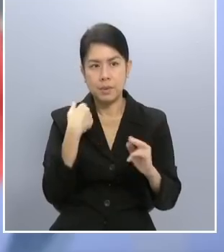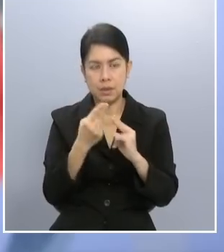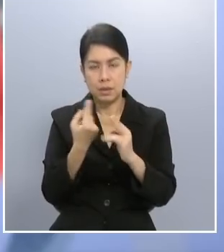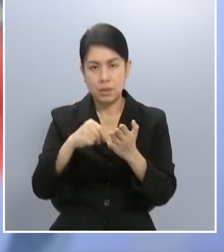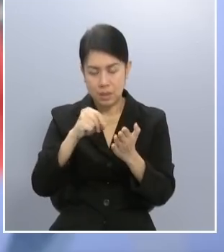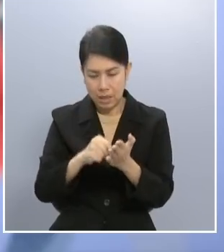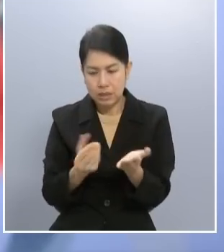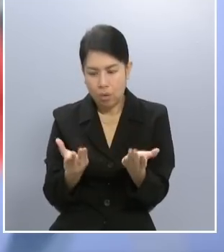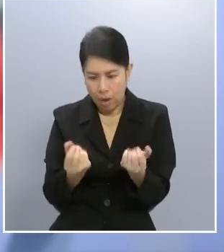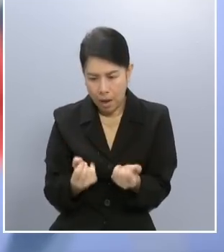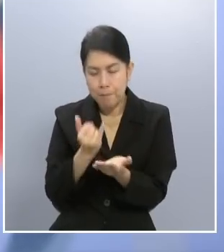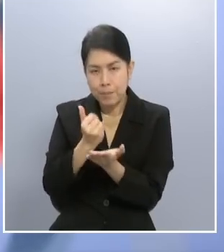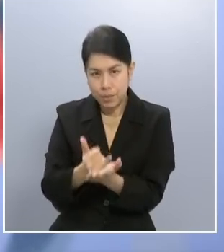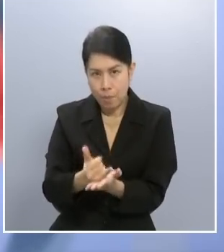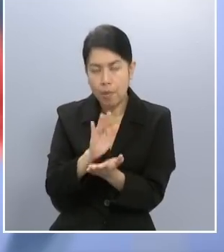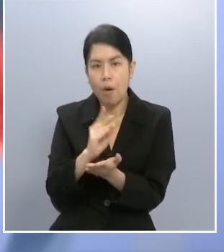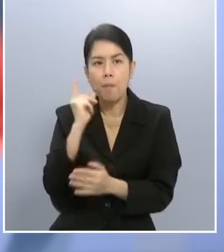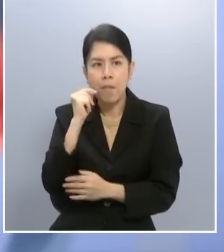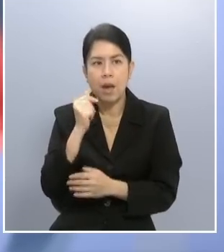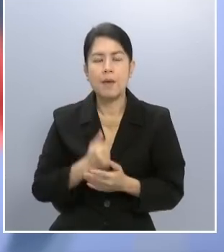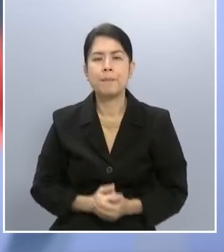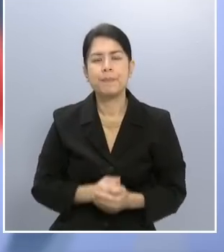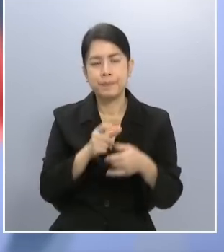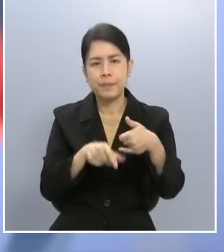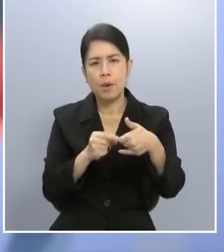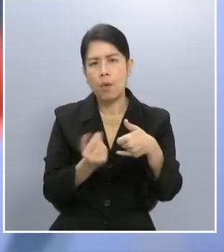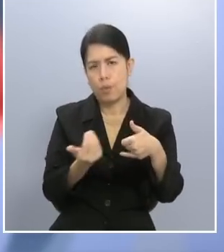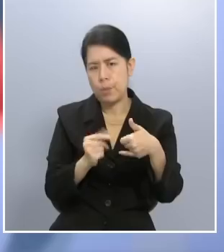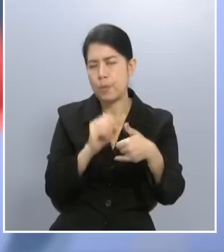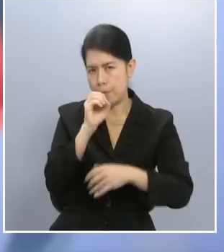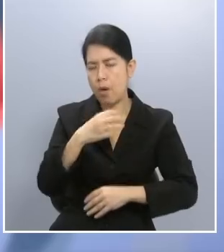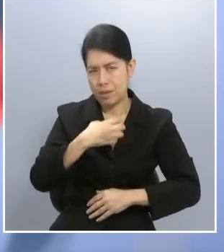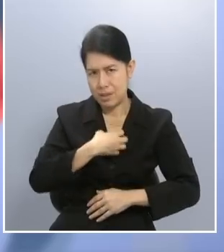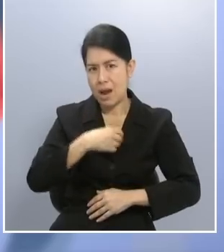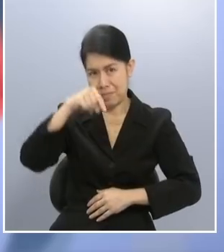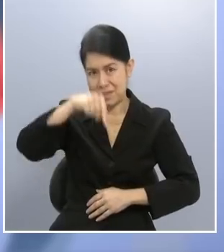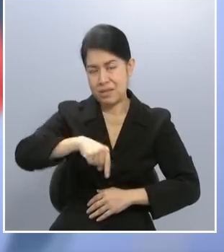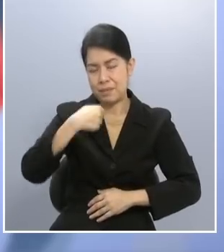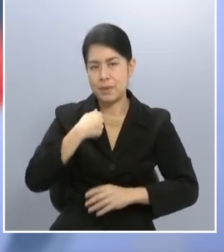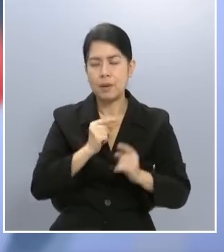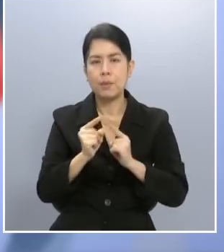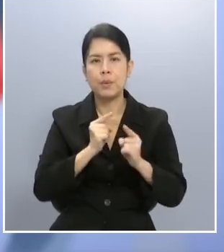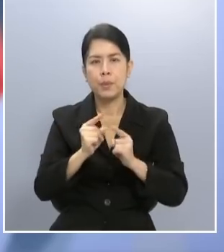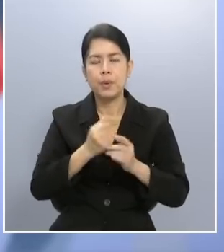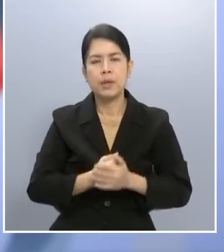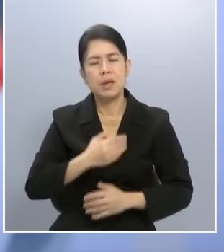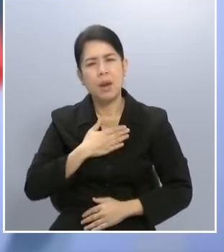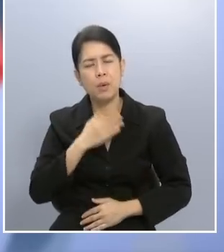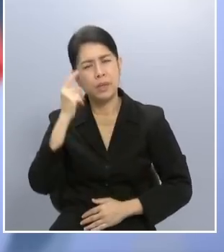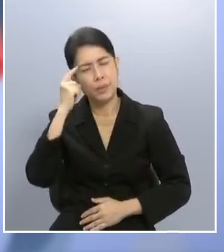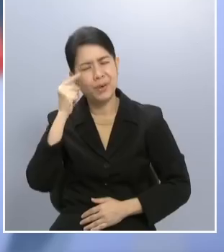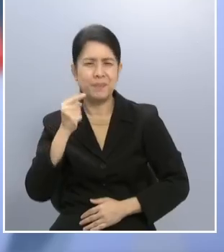แล้วแกก็บอกว่าแกอยากจะมาออกรายการตอนแรกเราก็คิดอยู่เหมือนกันว่าจะดีหรือ